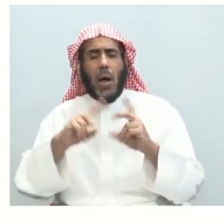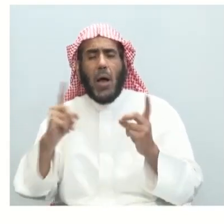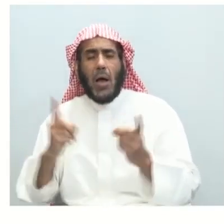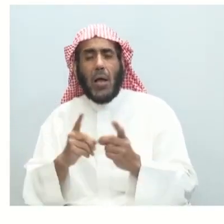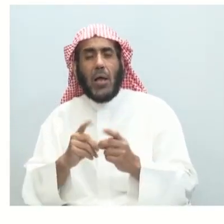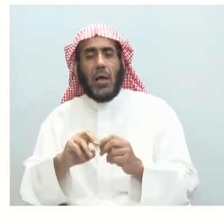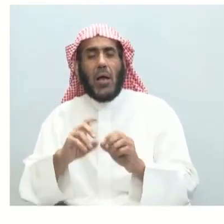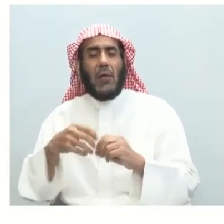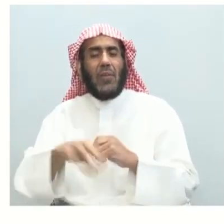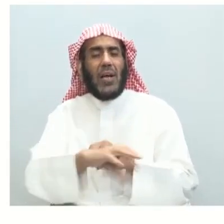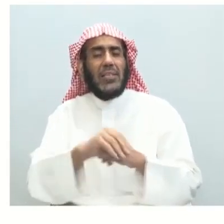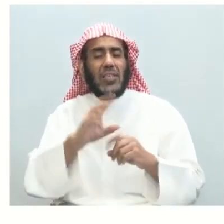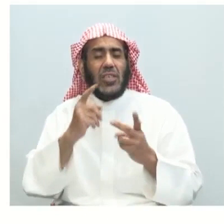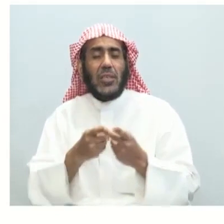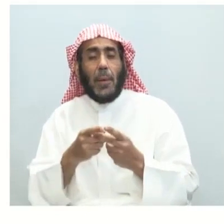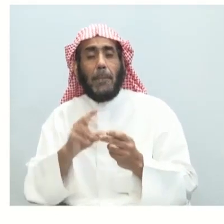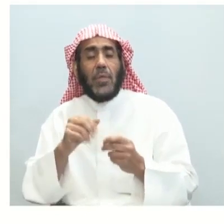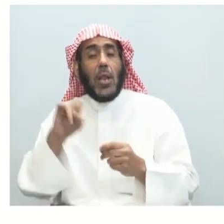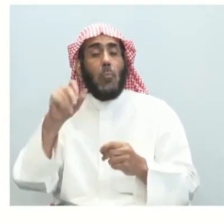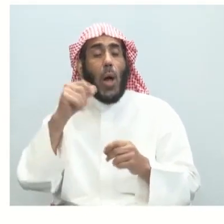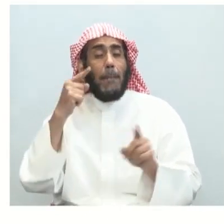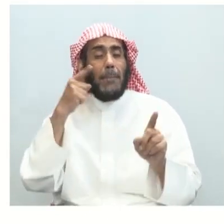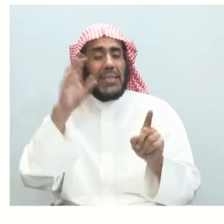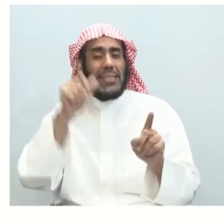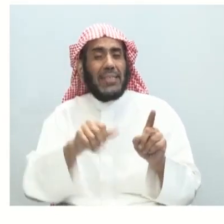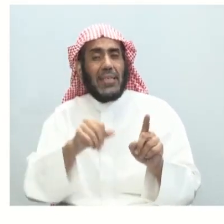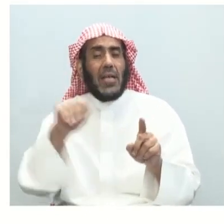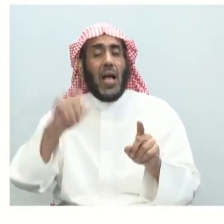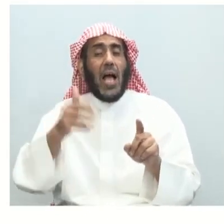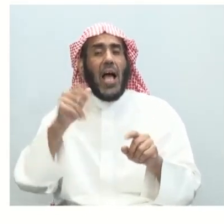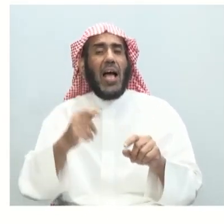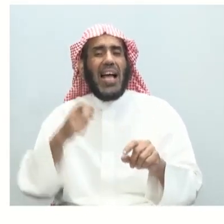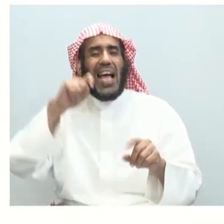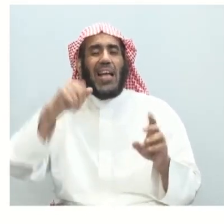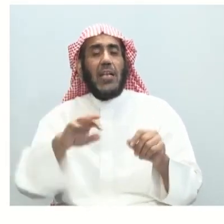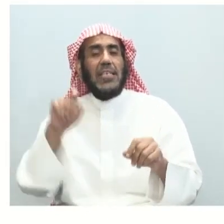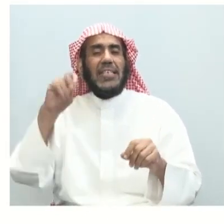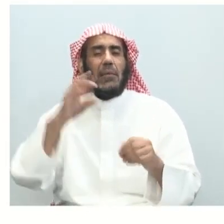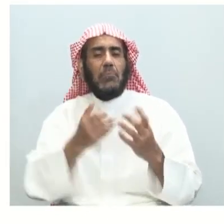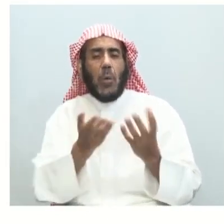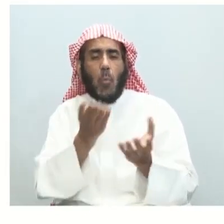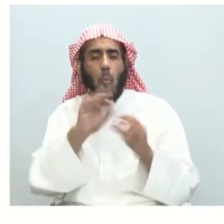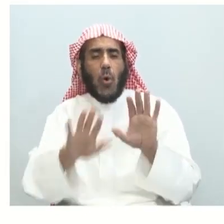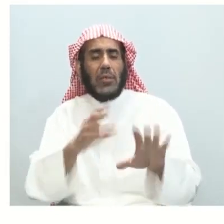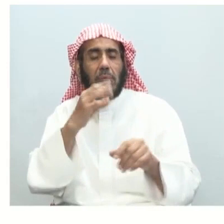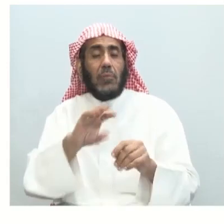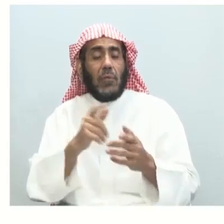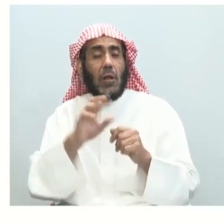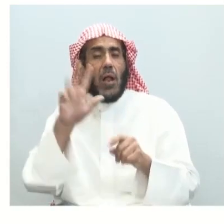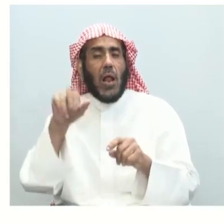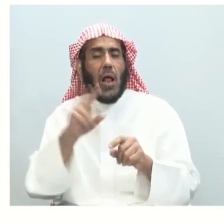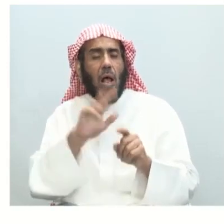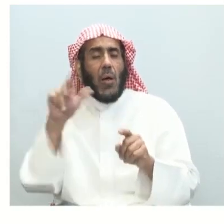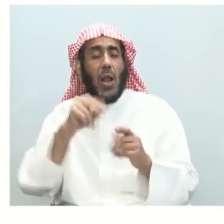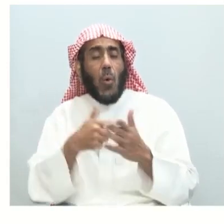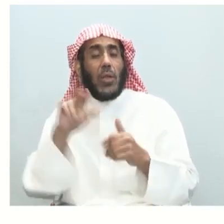افراد جنسه مثل محمد حائل زمزم اذا تعرفنا على المعرف بال سيكون ما